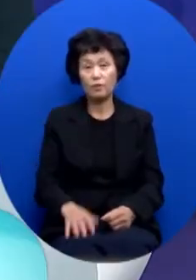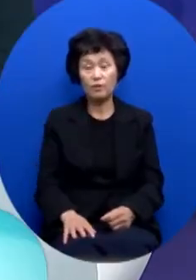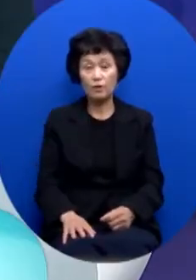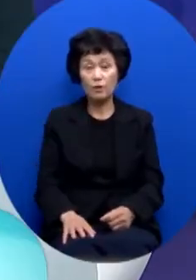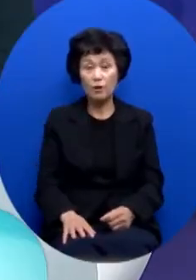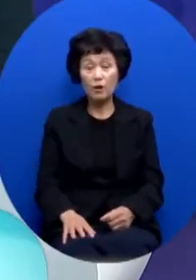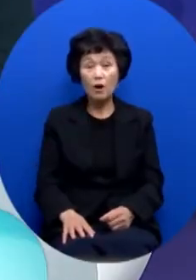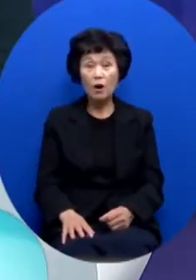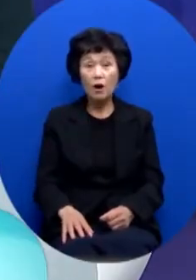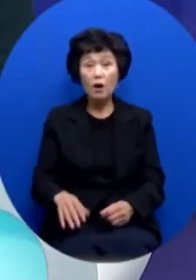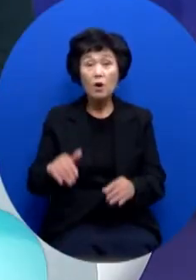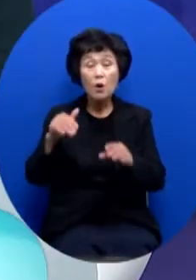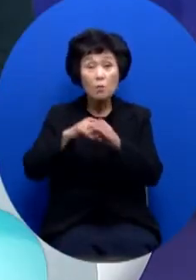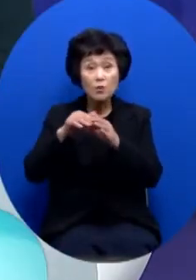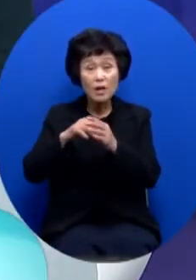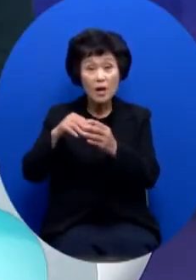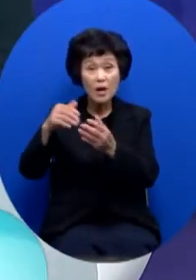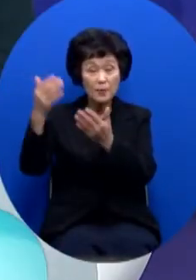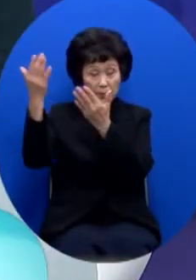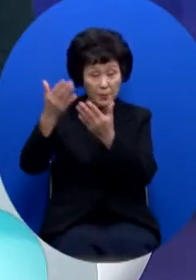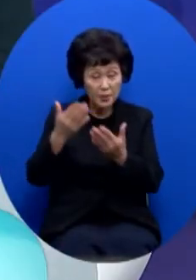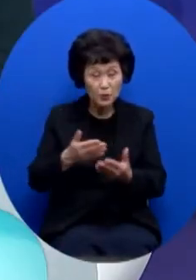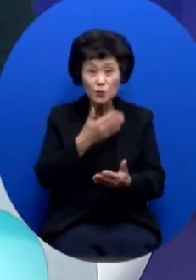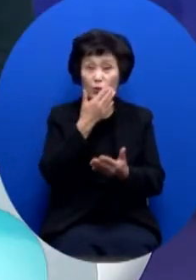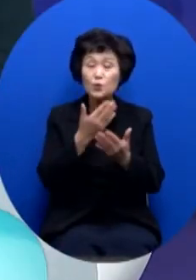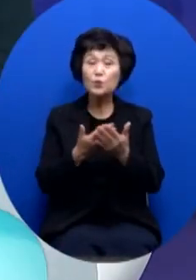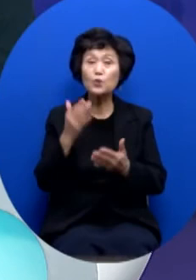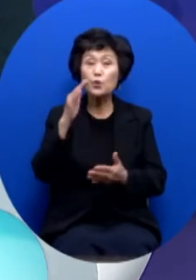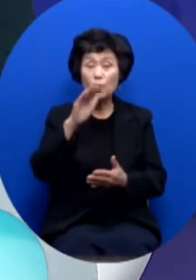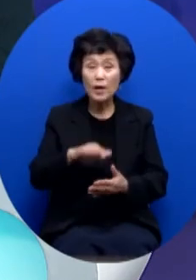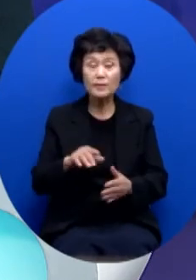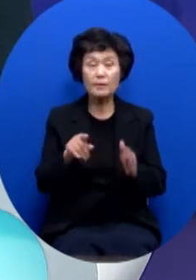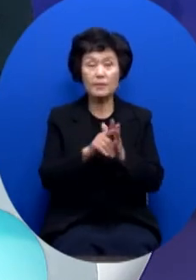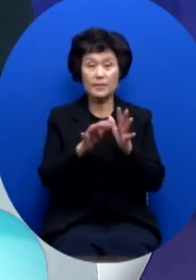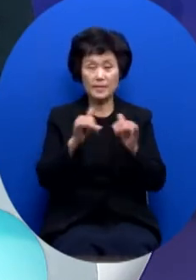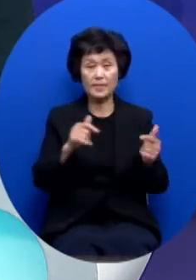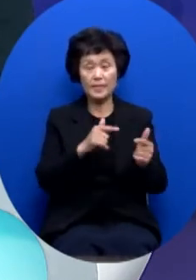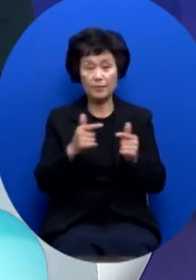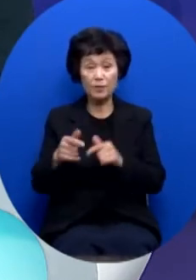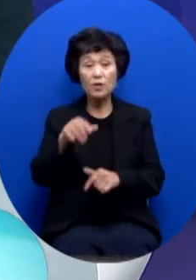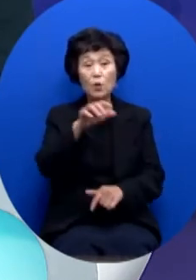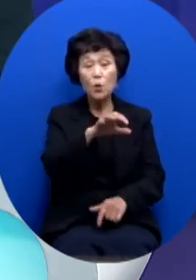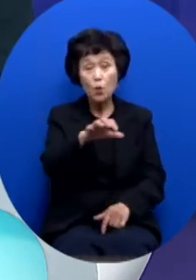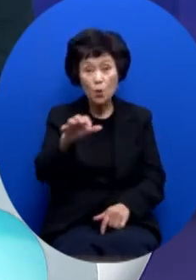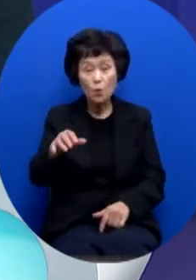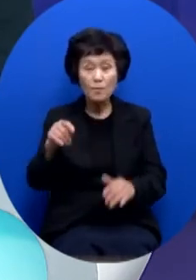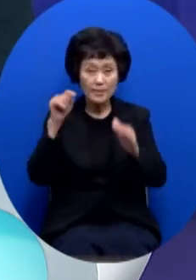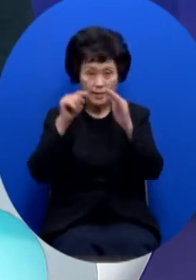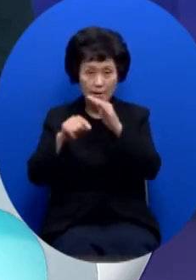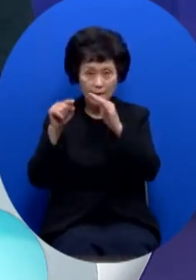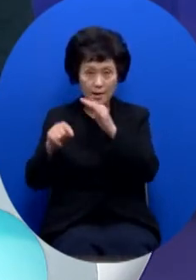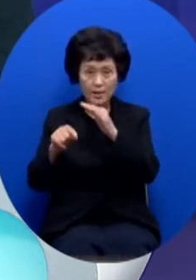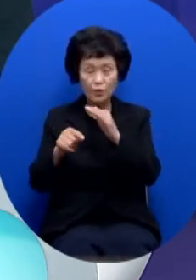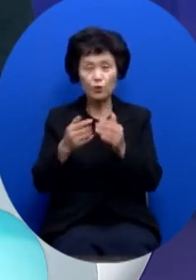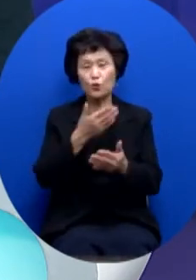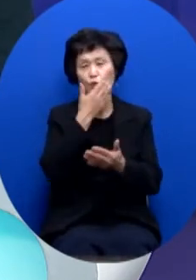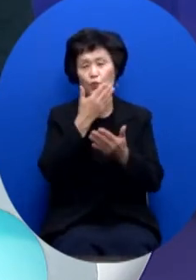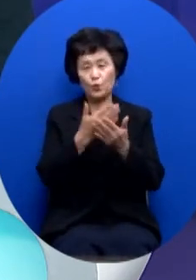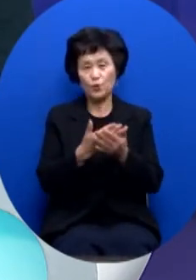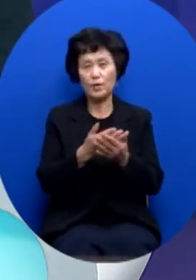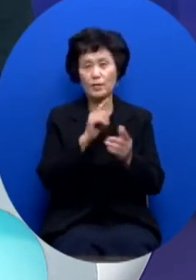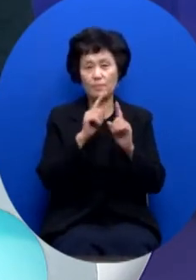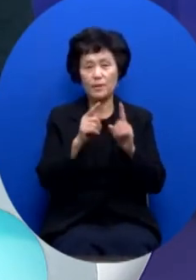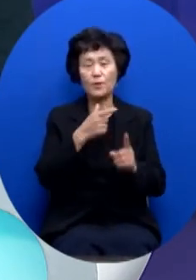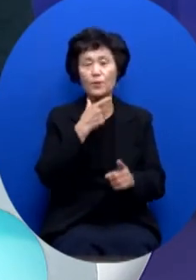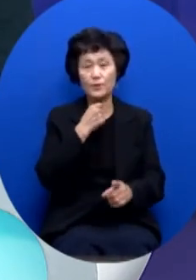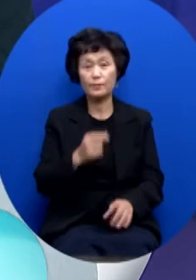것도 중요하지만 또 네. 기독교인들이 또 그런 곳을 자주 찾아주는 것도 중요하다라는 그렇죠. 네. 말씀을 해주셨습니다. 예. 자, 그런 취지에서 또 마침